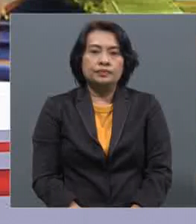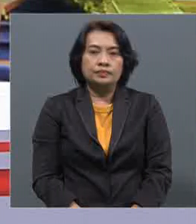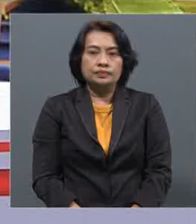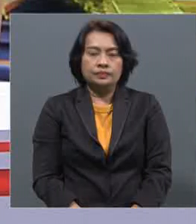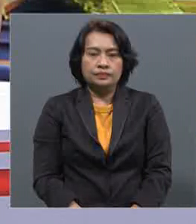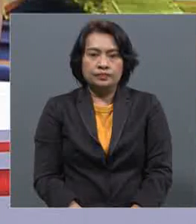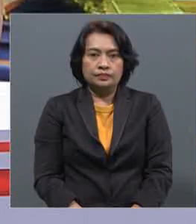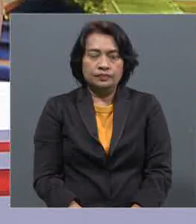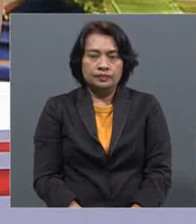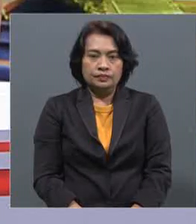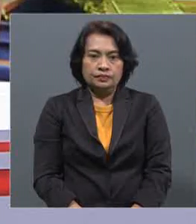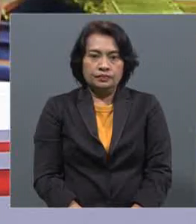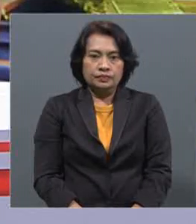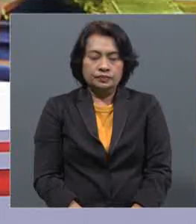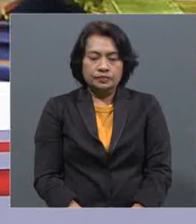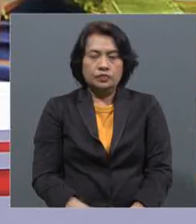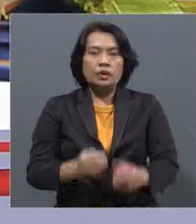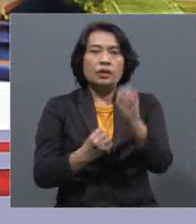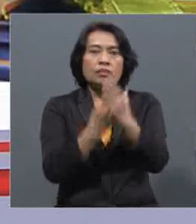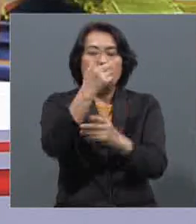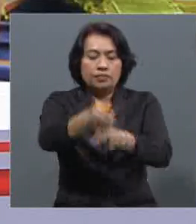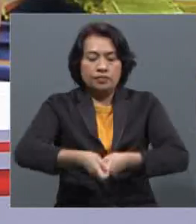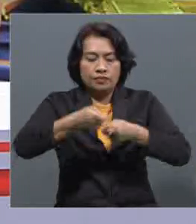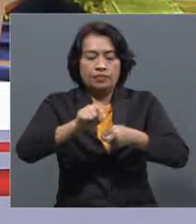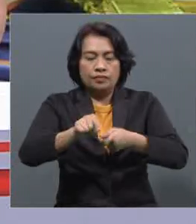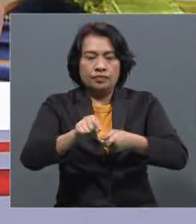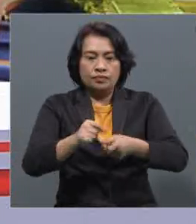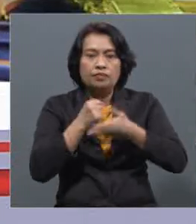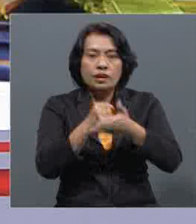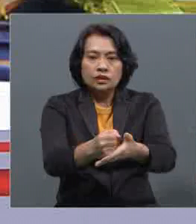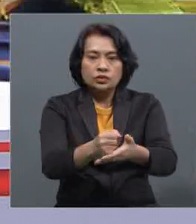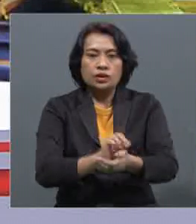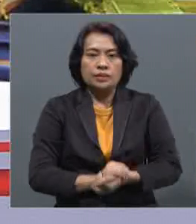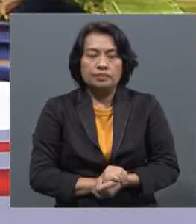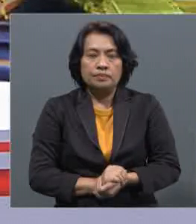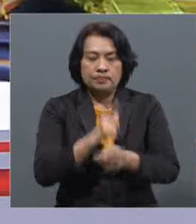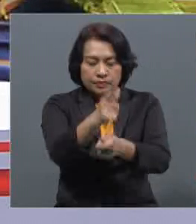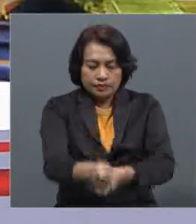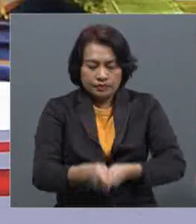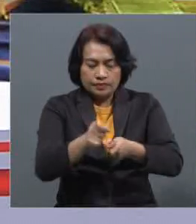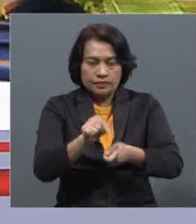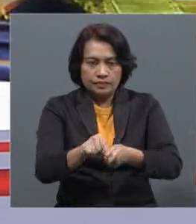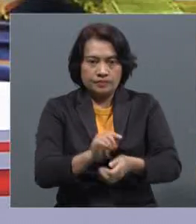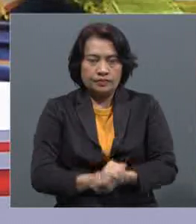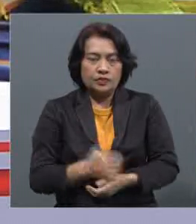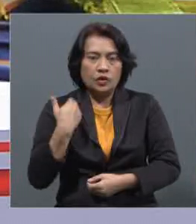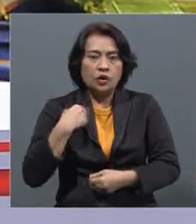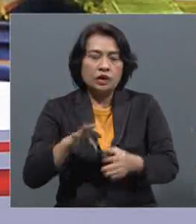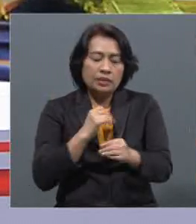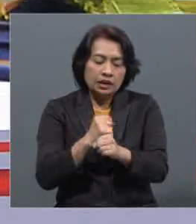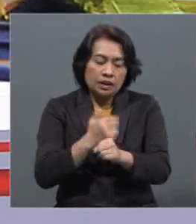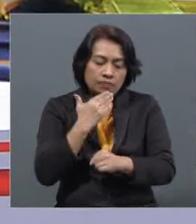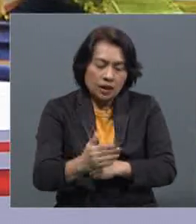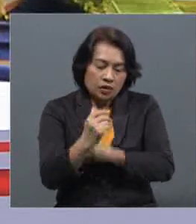มากันที่เรื่องของการช่วยเหลือเกษตรกรทั่วประเทศนะครับในการทำการเกษตรบางประเภทการเกษตรเนี่ยเขาจะมีช่วงเว้นวรรคนะครับก็คือไม่ได้ทำ